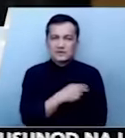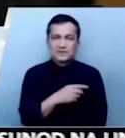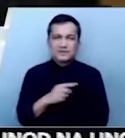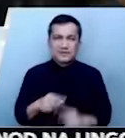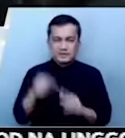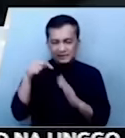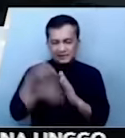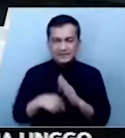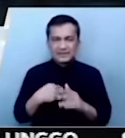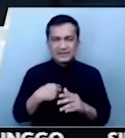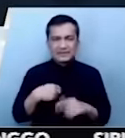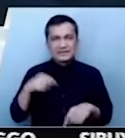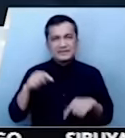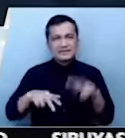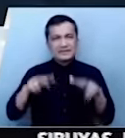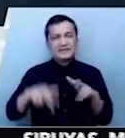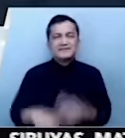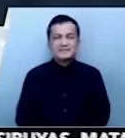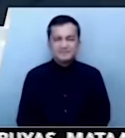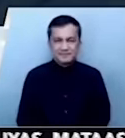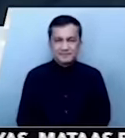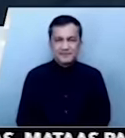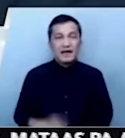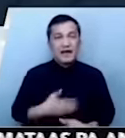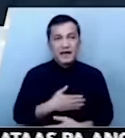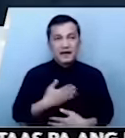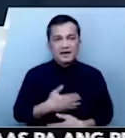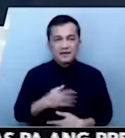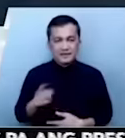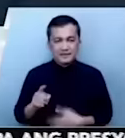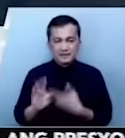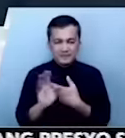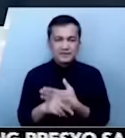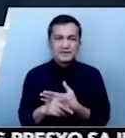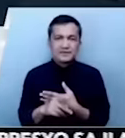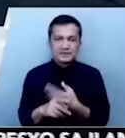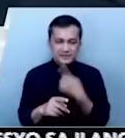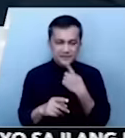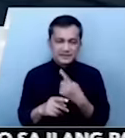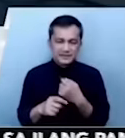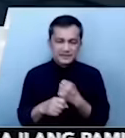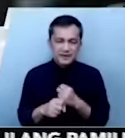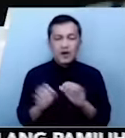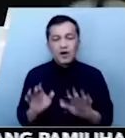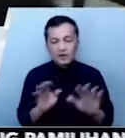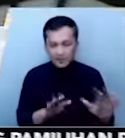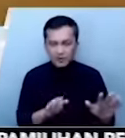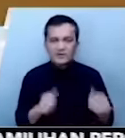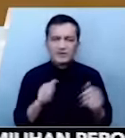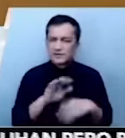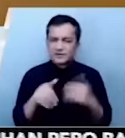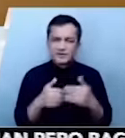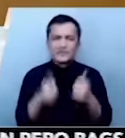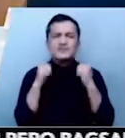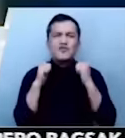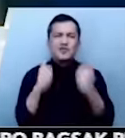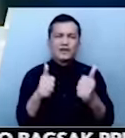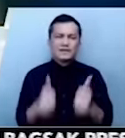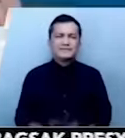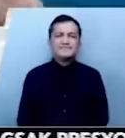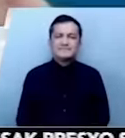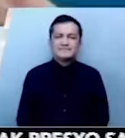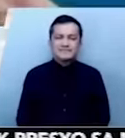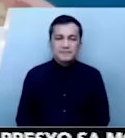panicking na talaga. And I'm so happy na he went back and he made me calm na everything's okay. Mapapanood ang